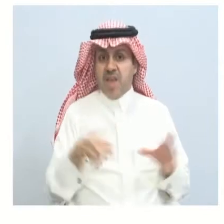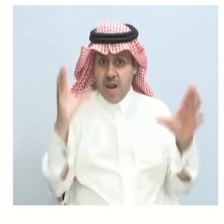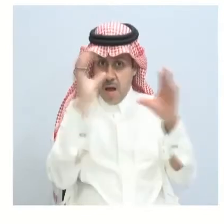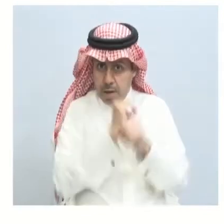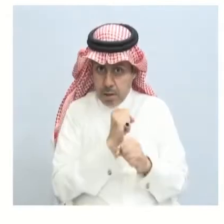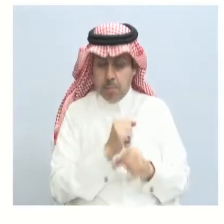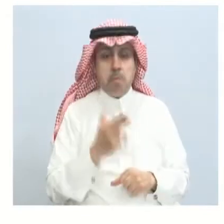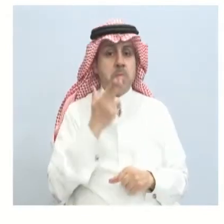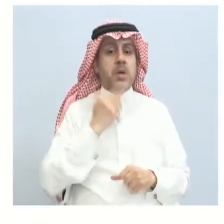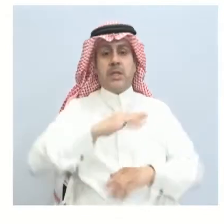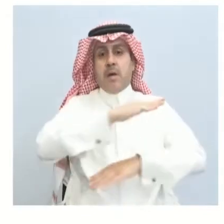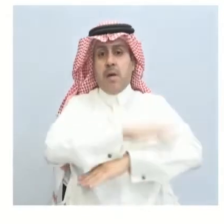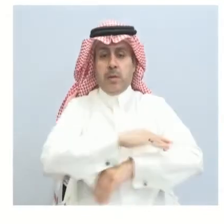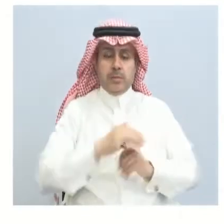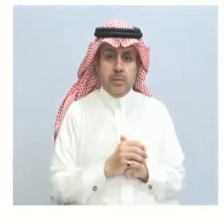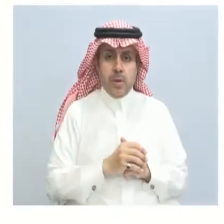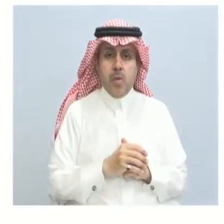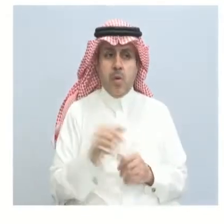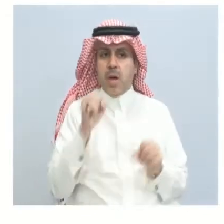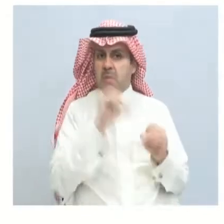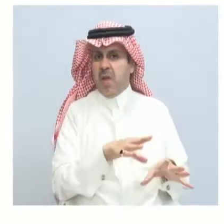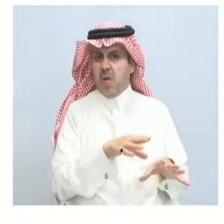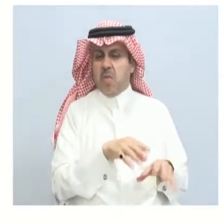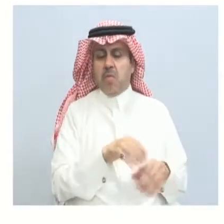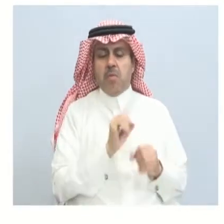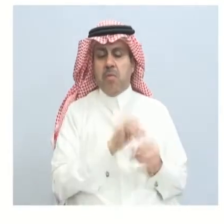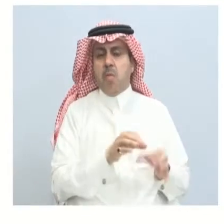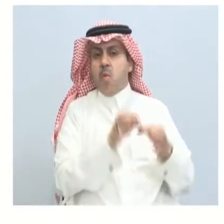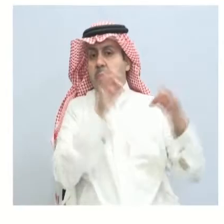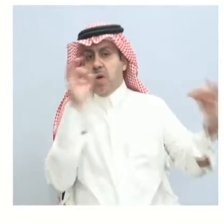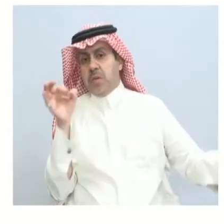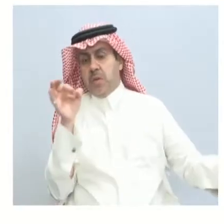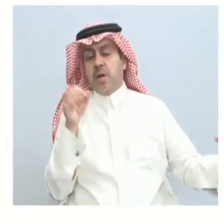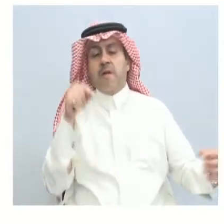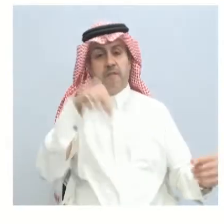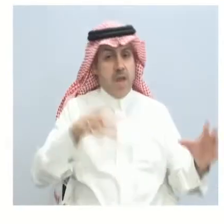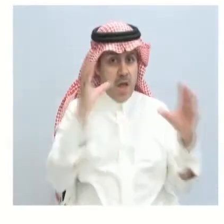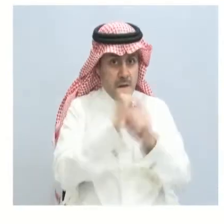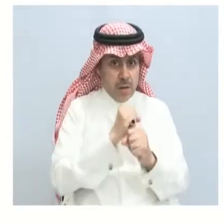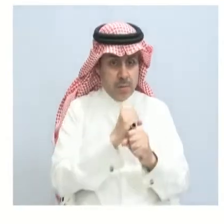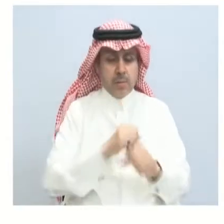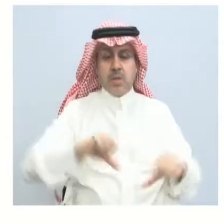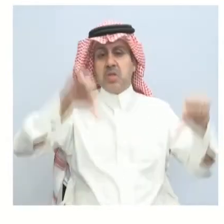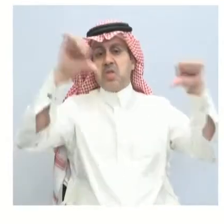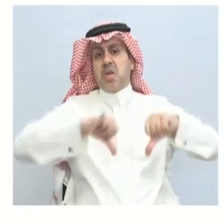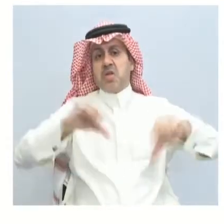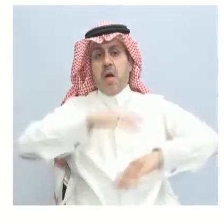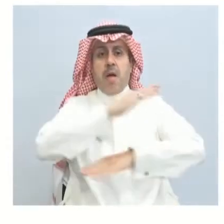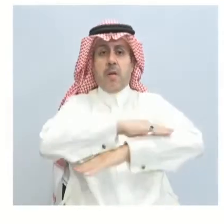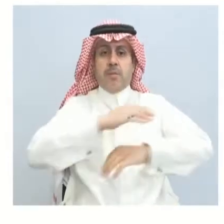محاسنكم اخلاقا وان ابغضكم الي وابعدكم مني في الاخره مساوئ